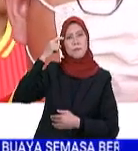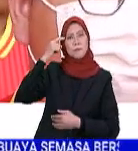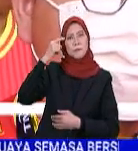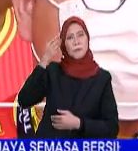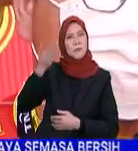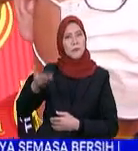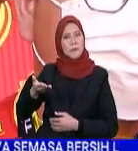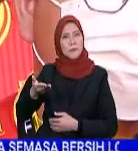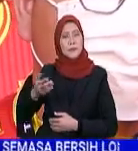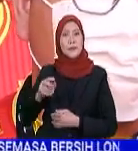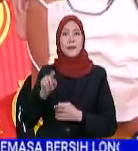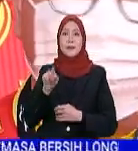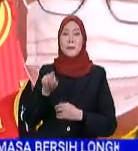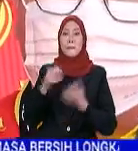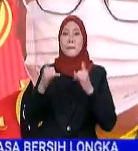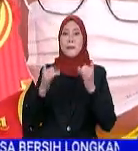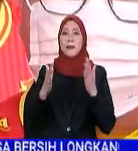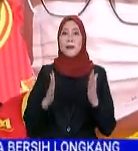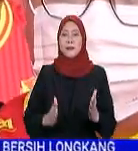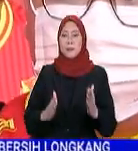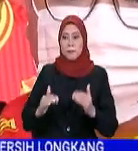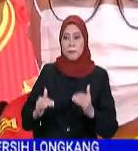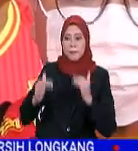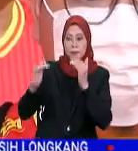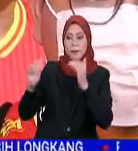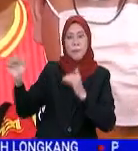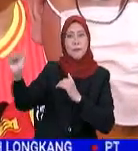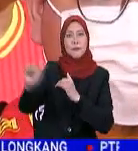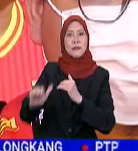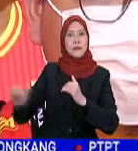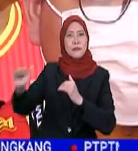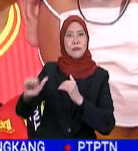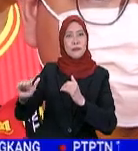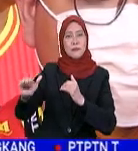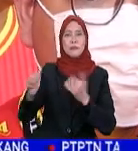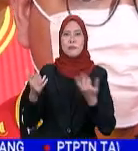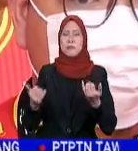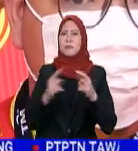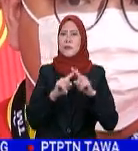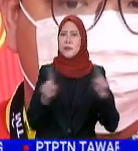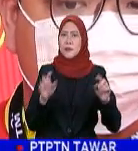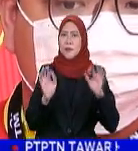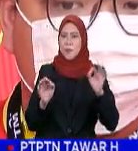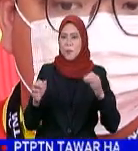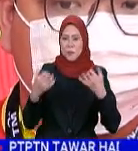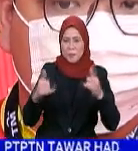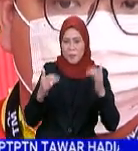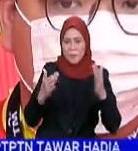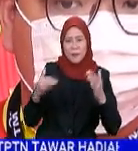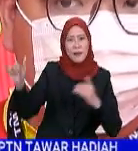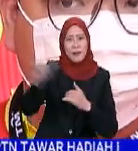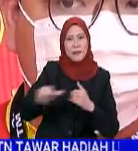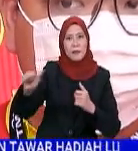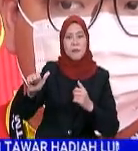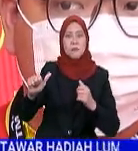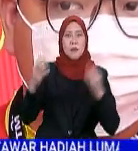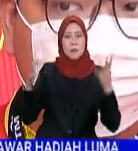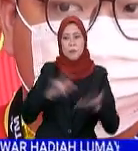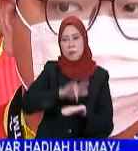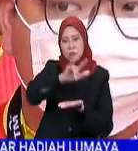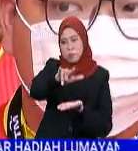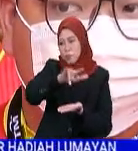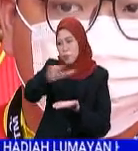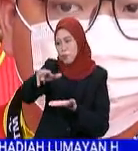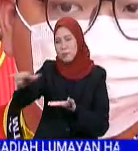dia is dia player yang main dekat Asia. So the difference is when you play in Asia you dah travel banyak dekat Asia and you dah